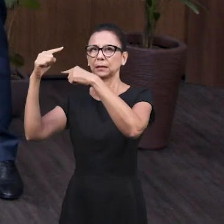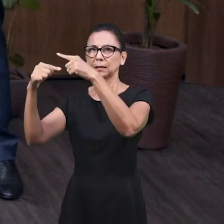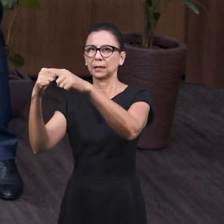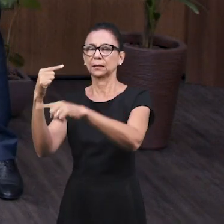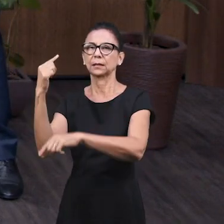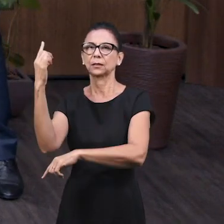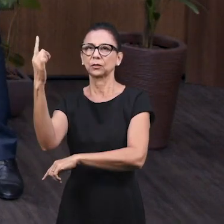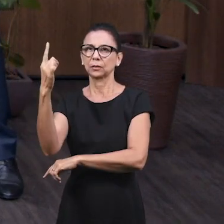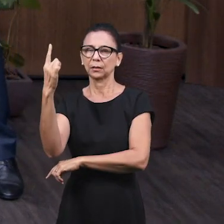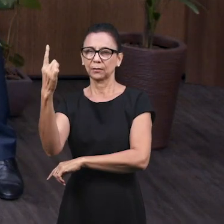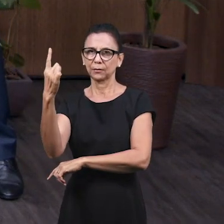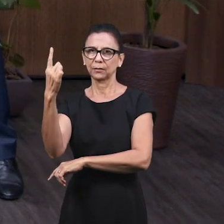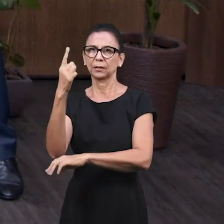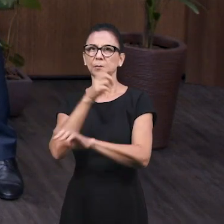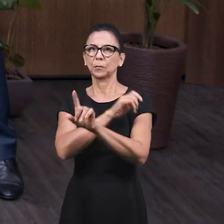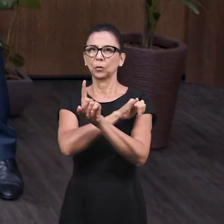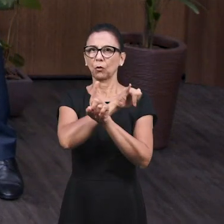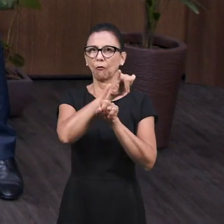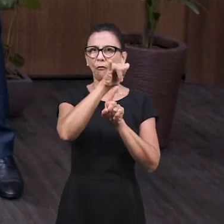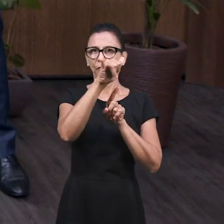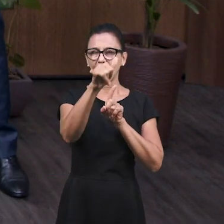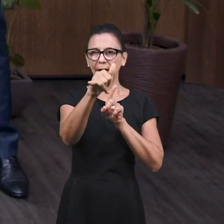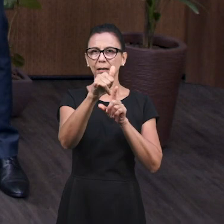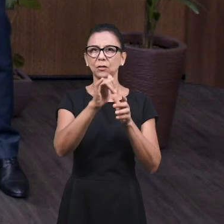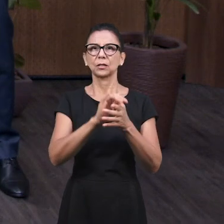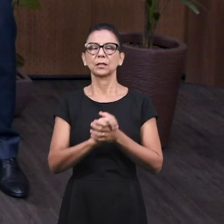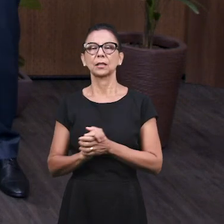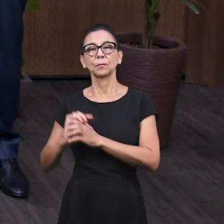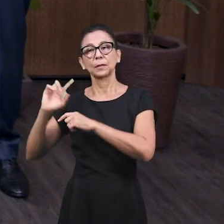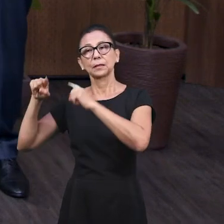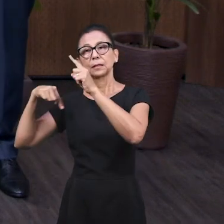prophétique. Gloire à Dieu.